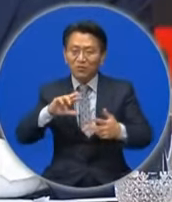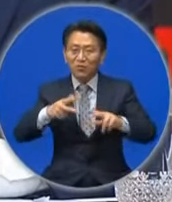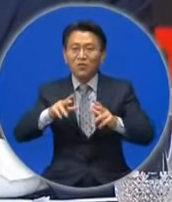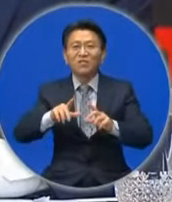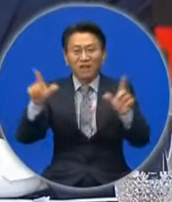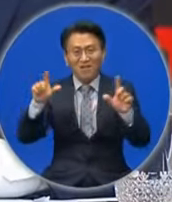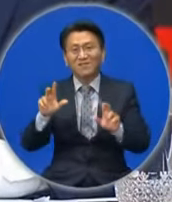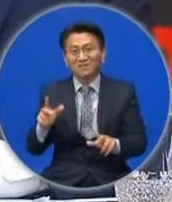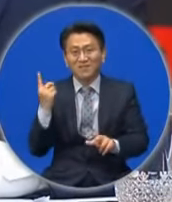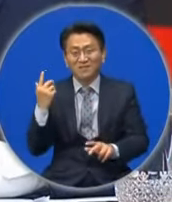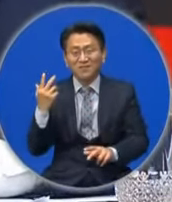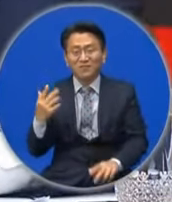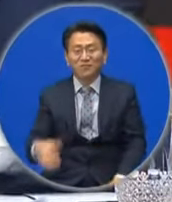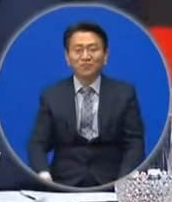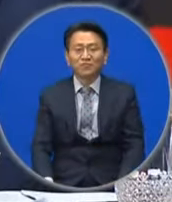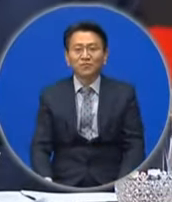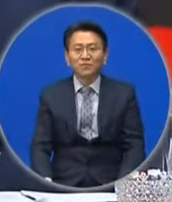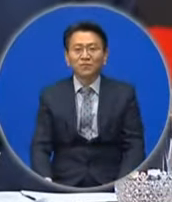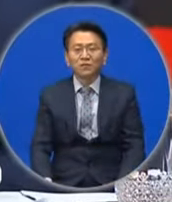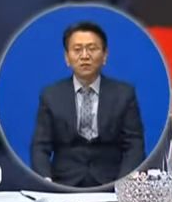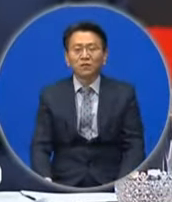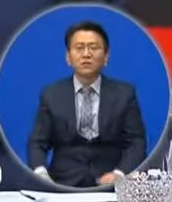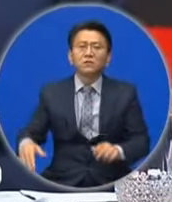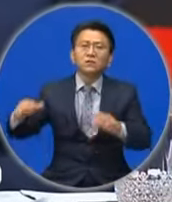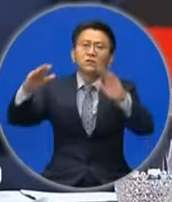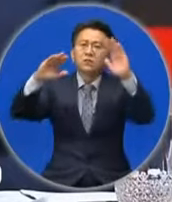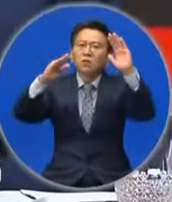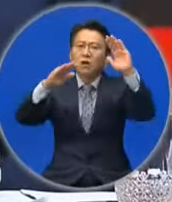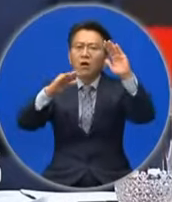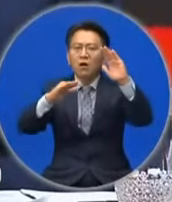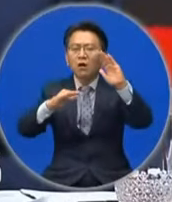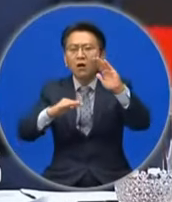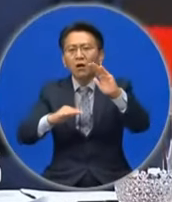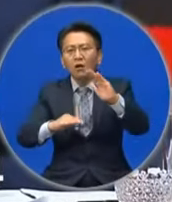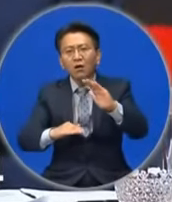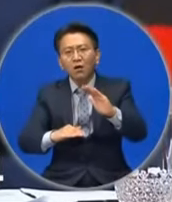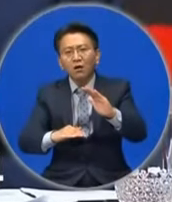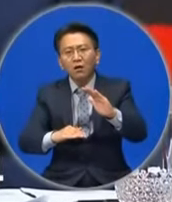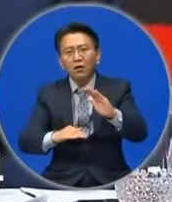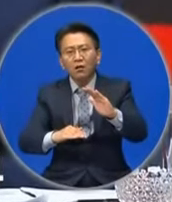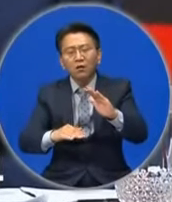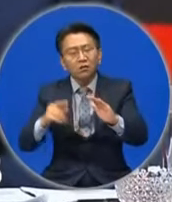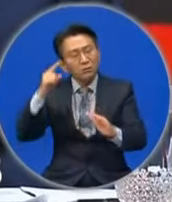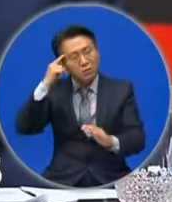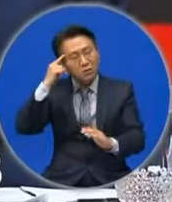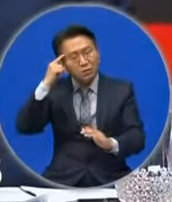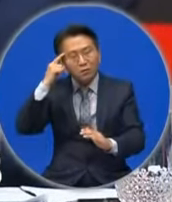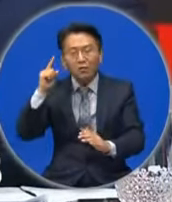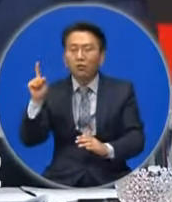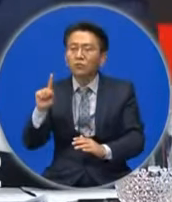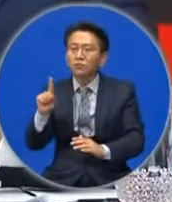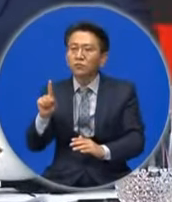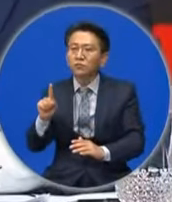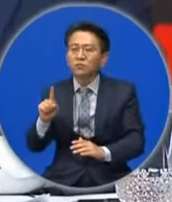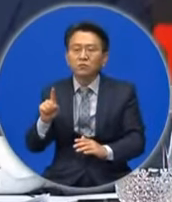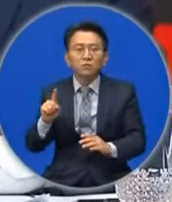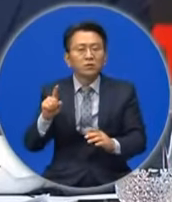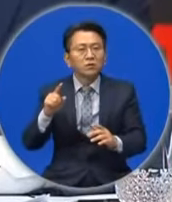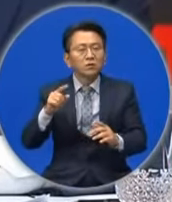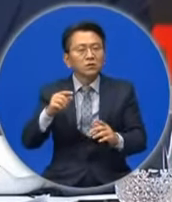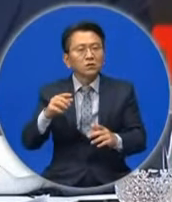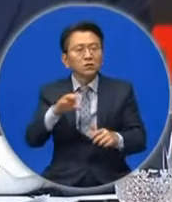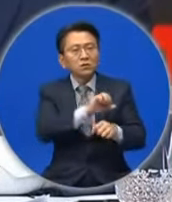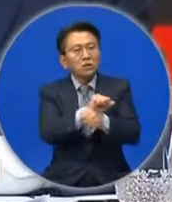날인데 이 전체적인 과정에 대해서 이 어떻게 보십니까? 이 체포영장 기각된